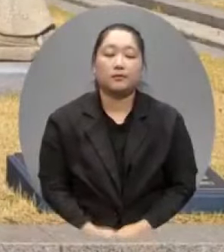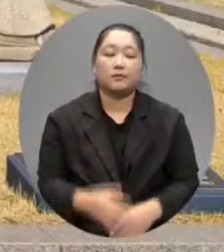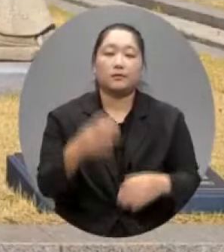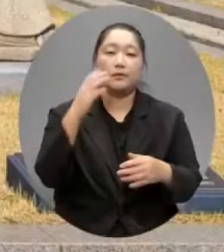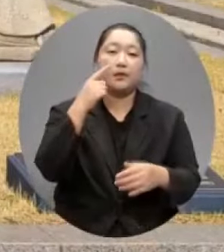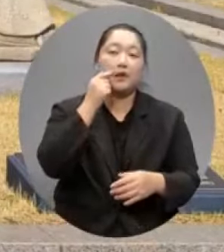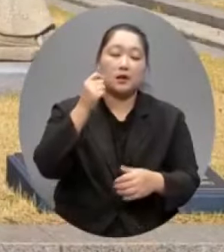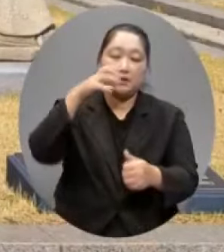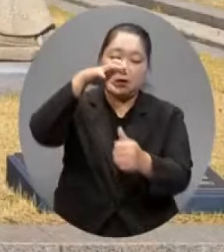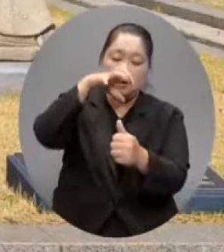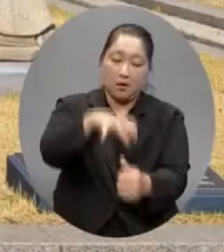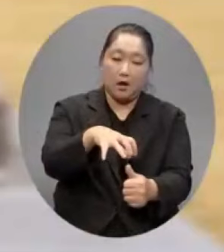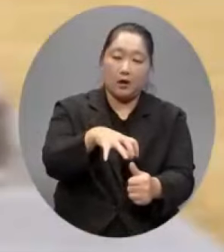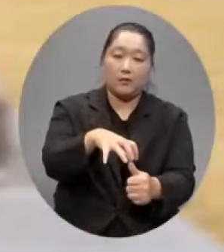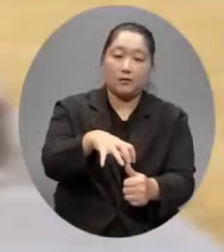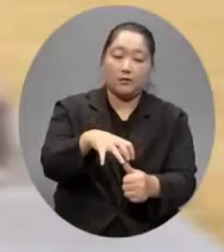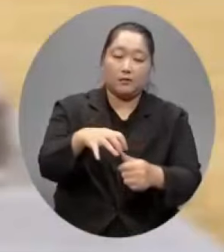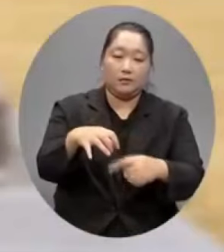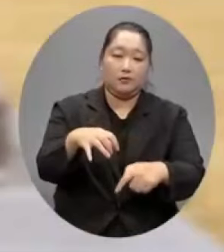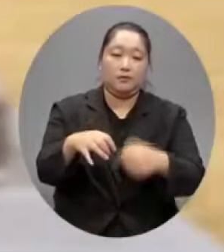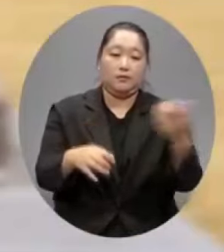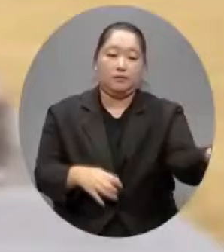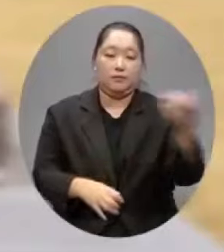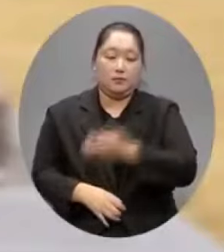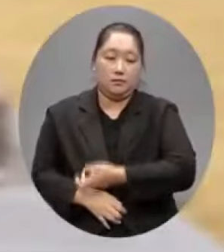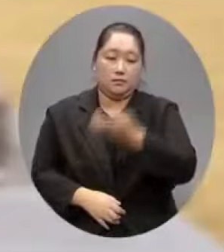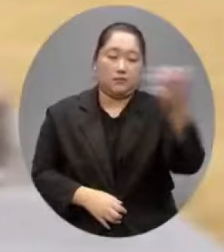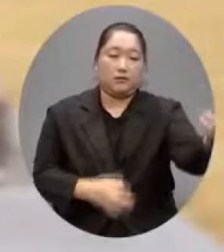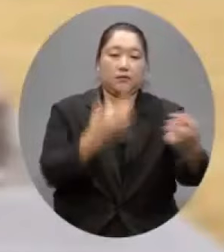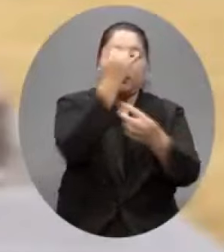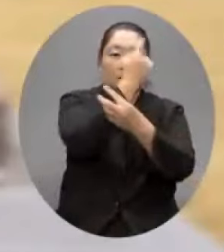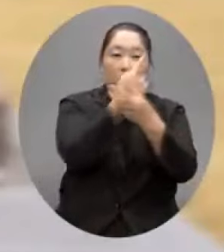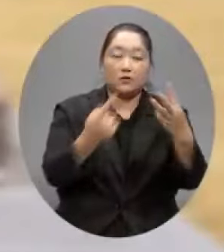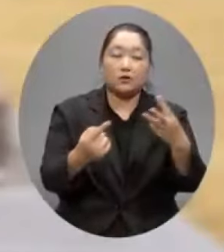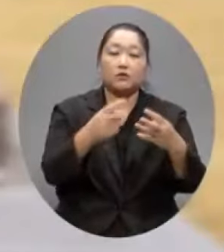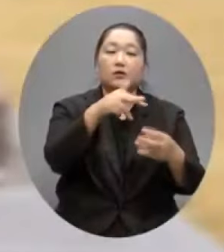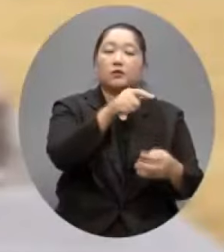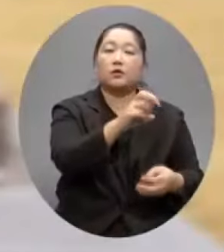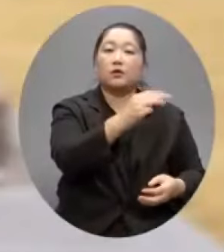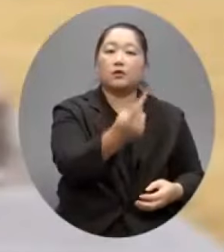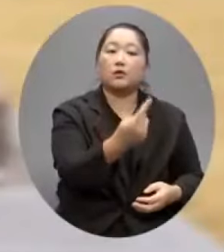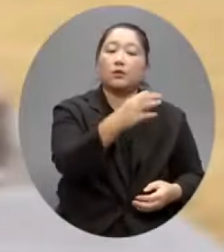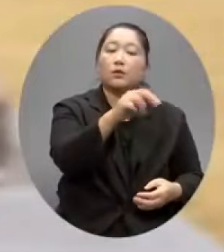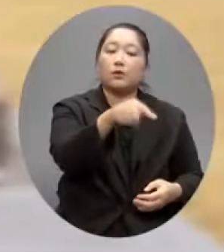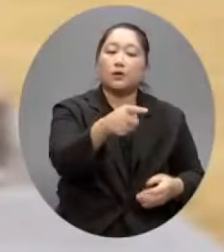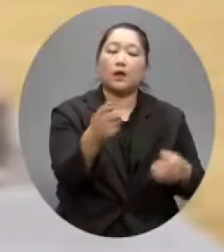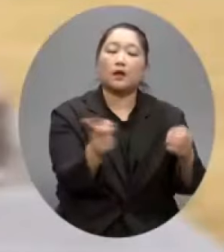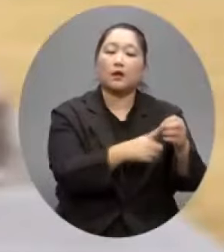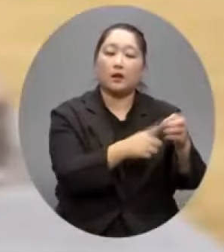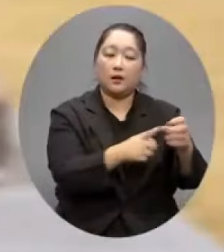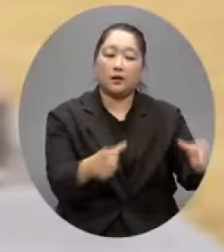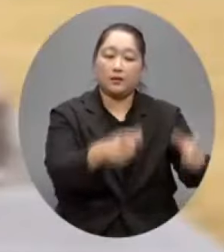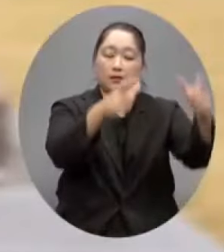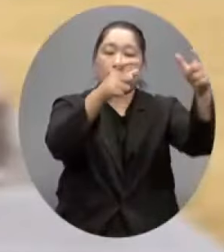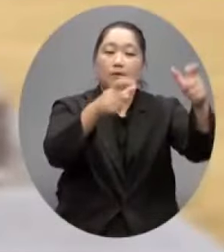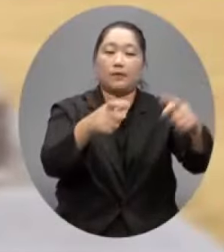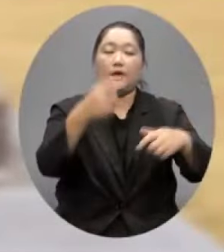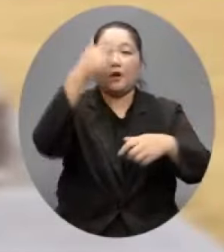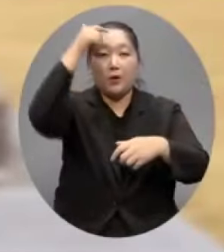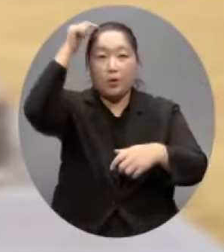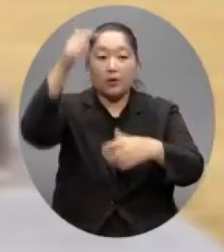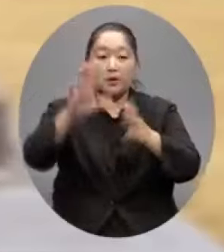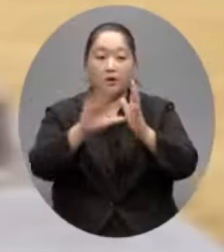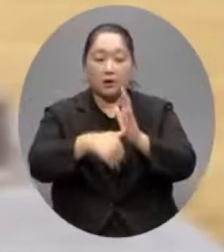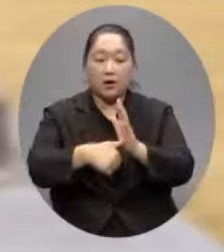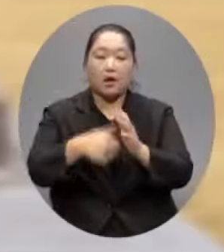일제에 의해 조선총독부 앞둘로 옮겨졌던 충주 정토사지 홍법국사탑. 고려시대 고승으로 알려진